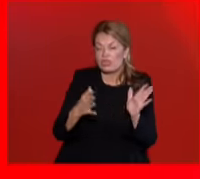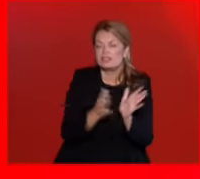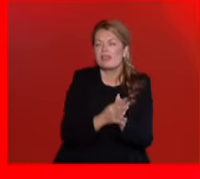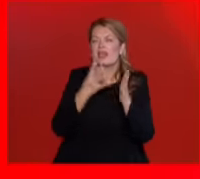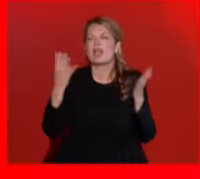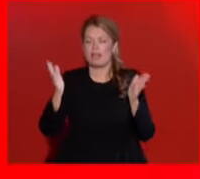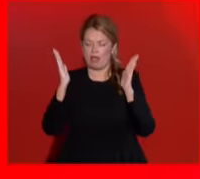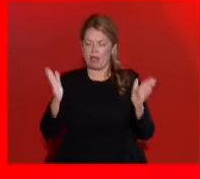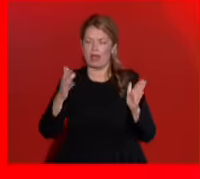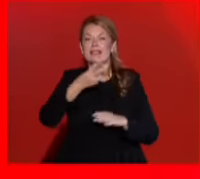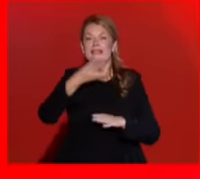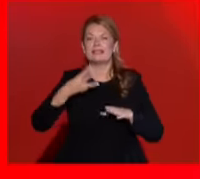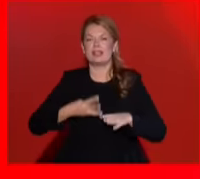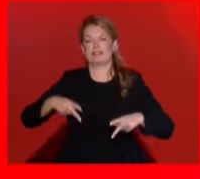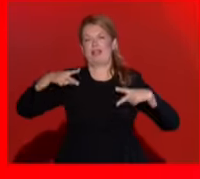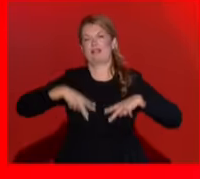2015-2019,